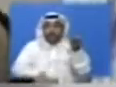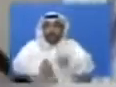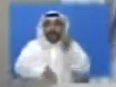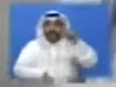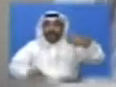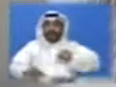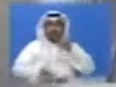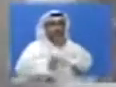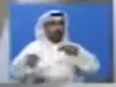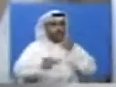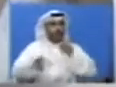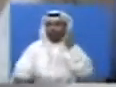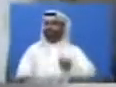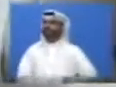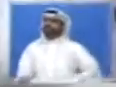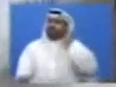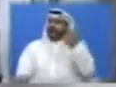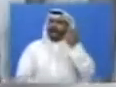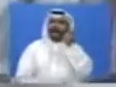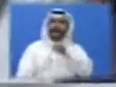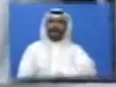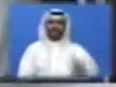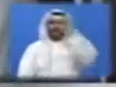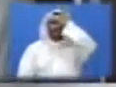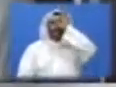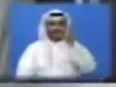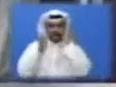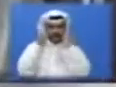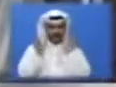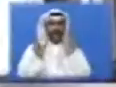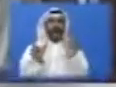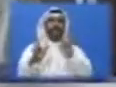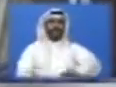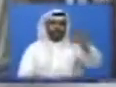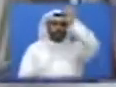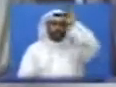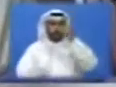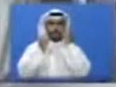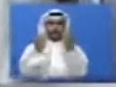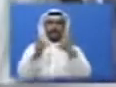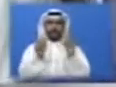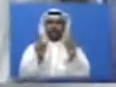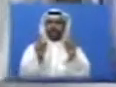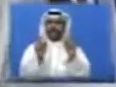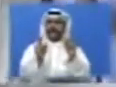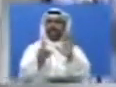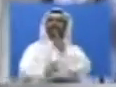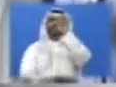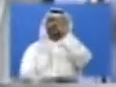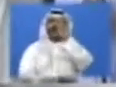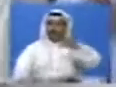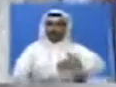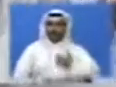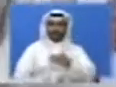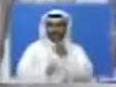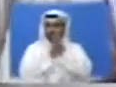الكويتيين يثمنون عاليا تضحيات رجال الأمن في تعزيز الأمن واستتبابه في ربوع البلاد. وأضاف الغانم